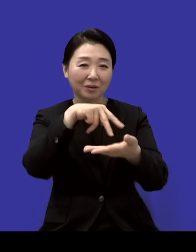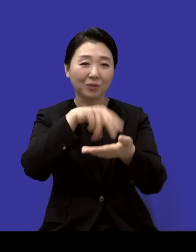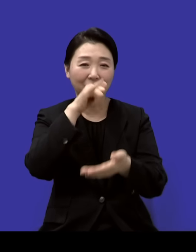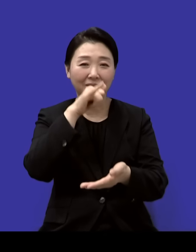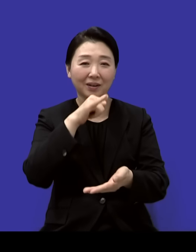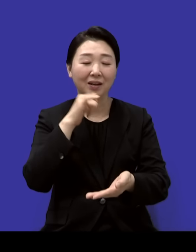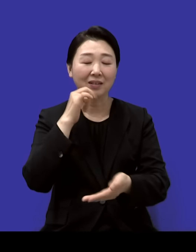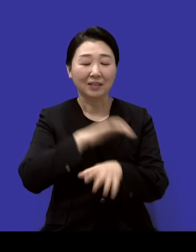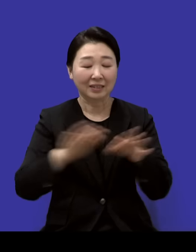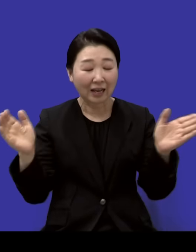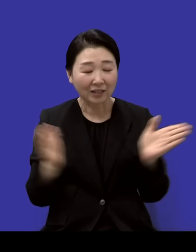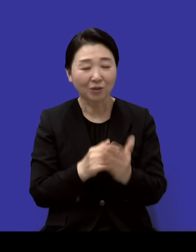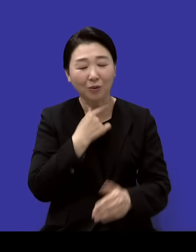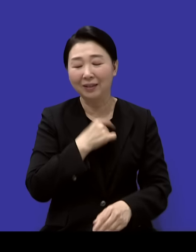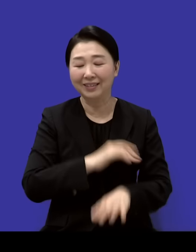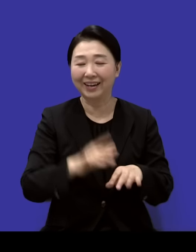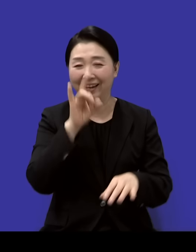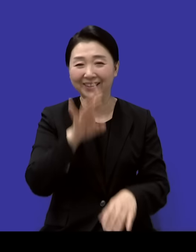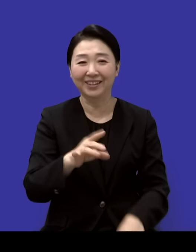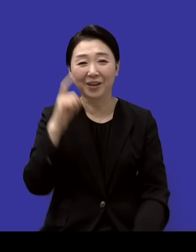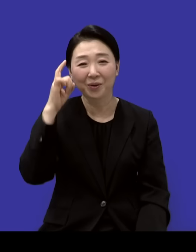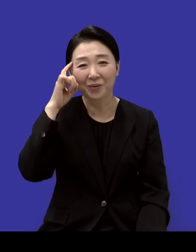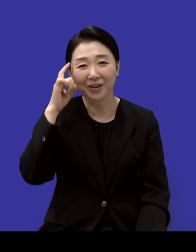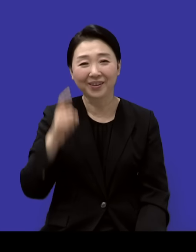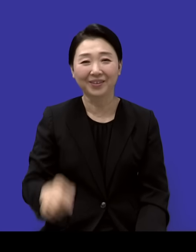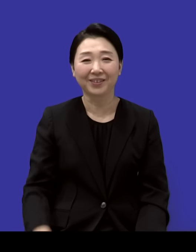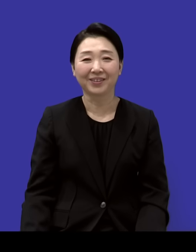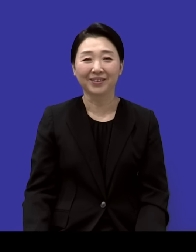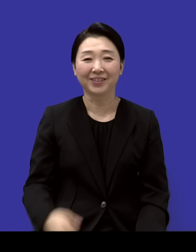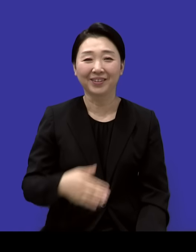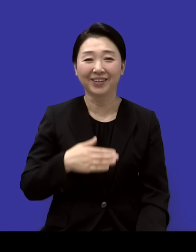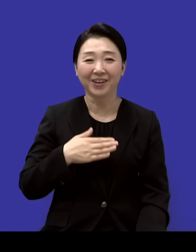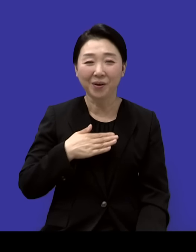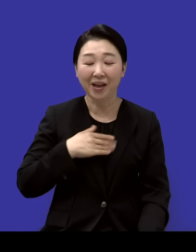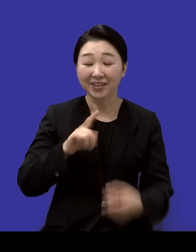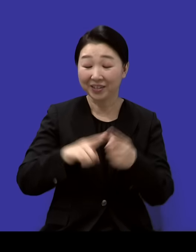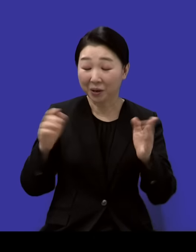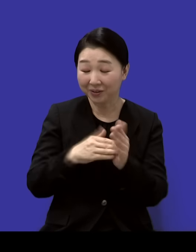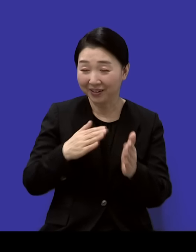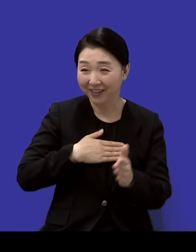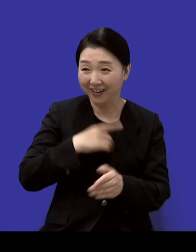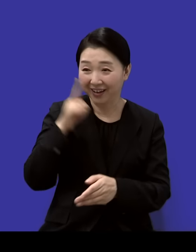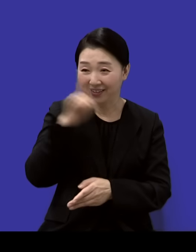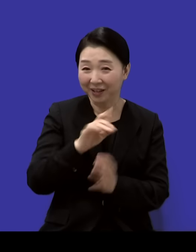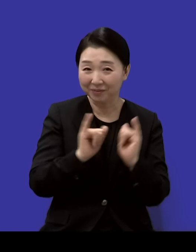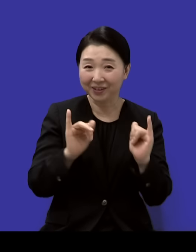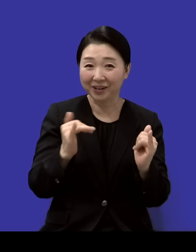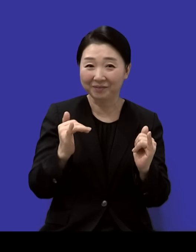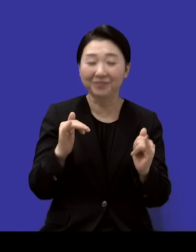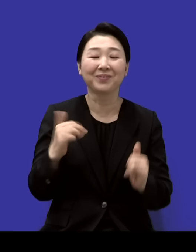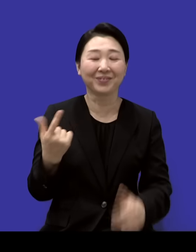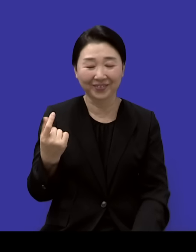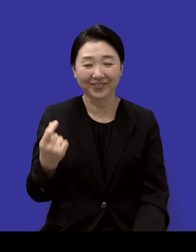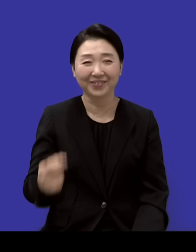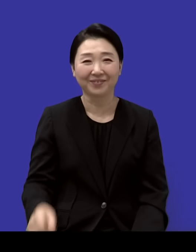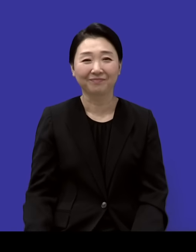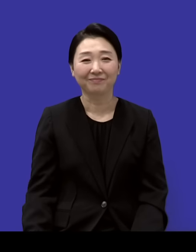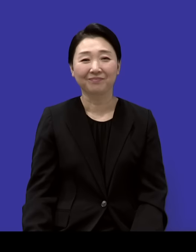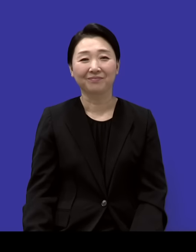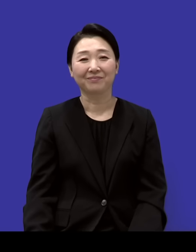아름답게 끝내려고 그랬더니 안 되네. 왜냐면 이렇게 끝나면 제가 나쁜 년이니까 둘 중에 하나 팔려야죠. 근데